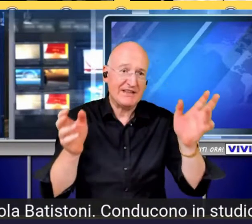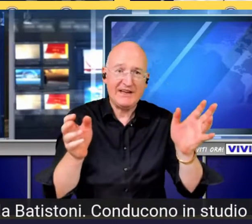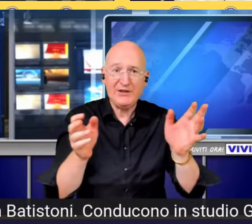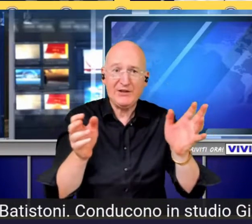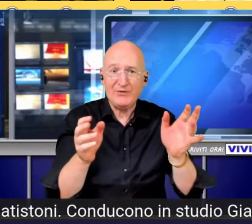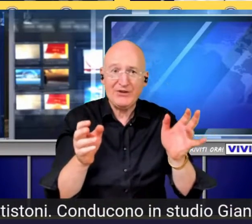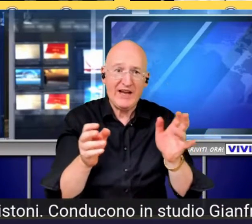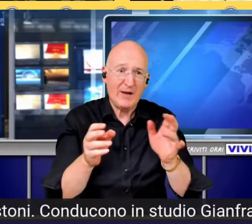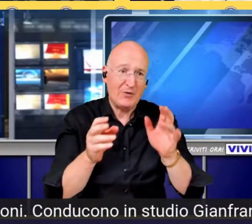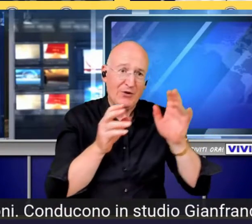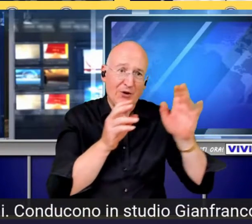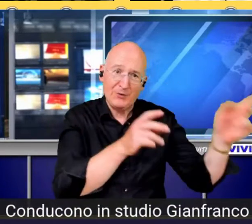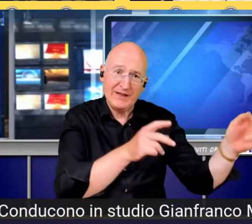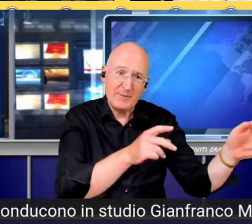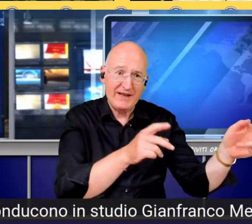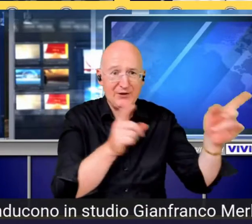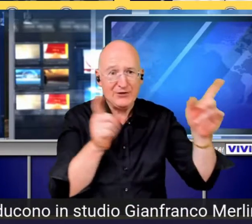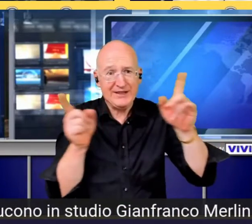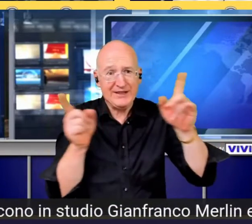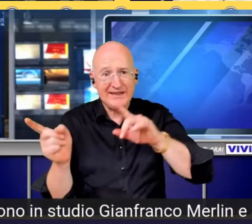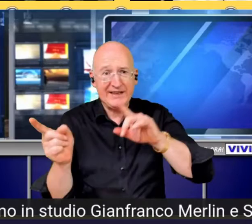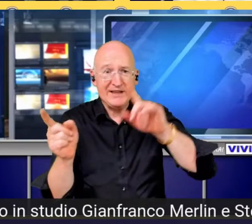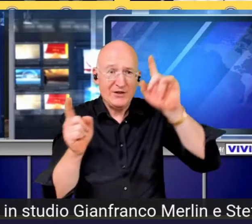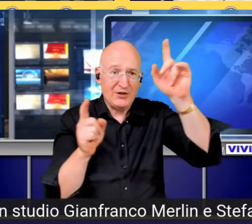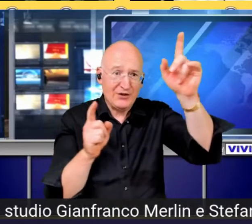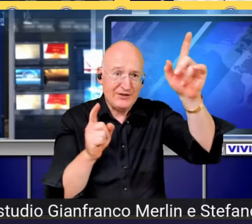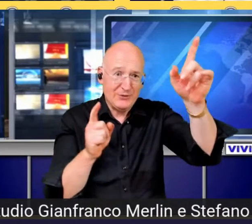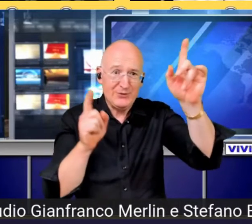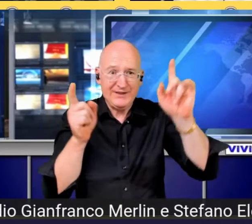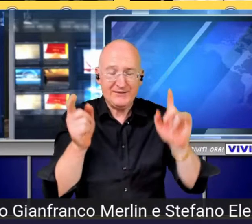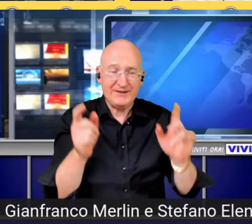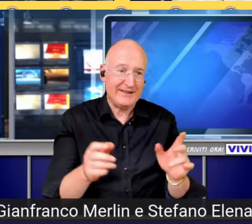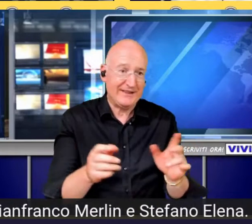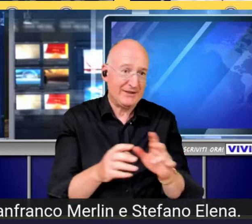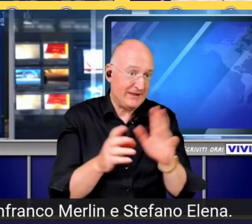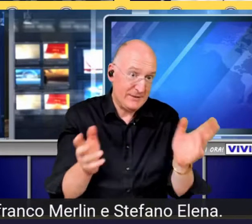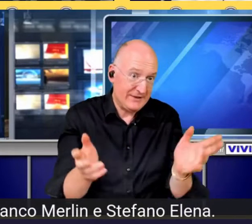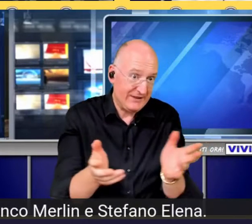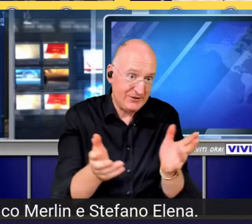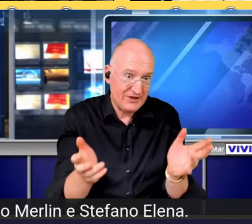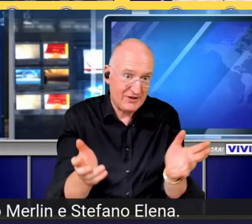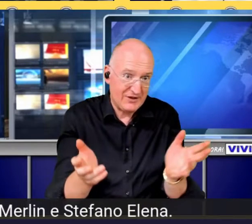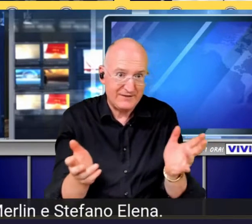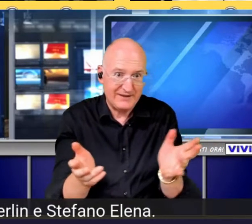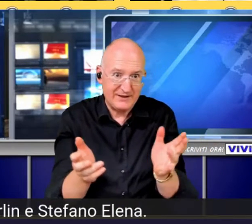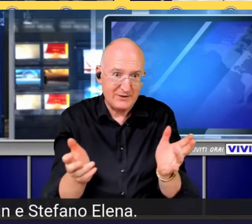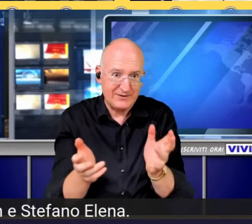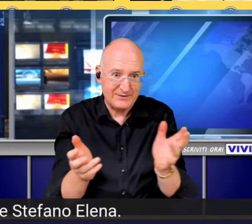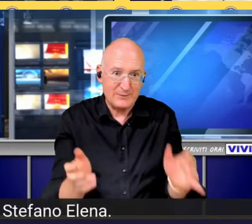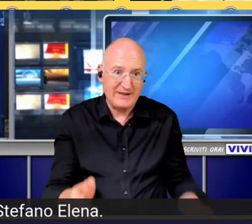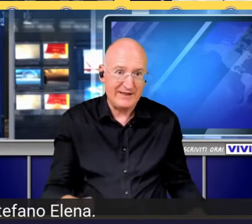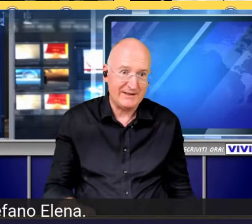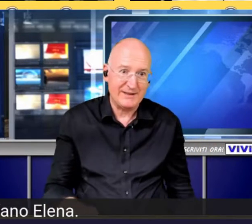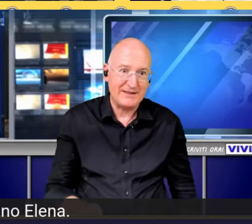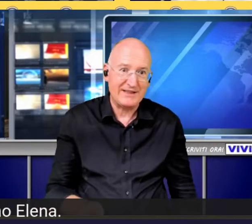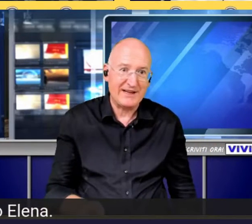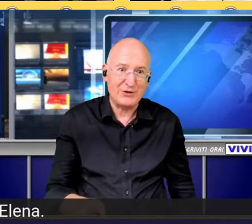le centrali non le vogliamo, no da me, no da te, no da lui e quant'altro, altrimenti non riusciamo mai a fare